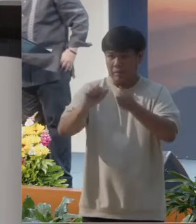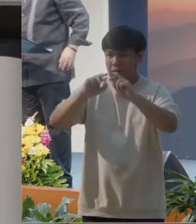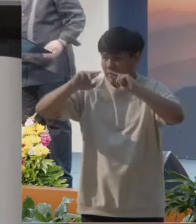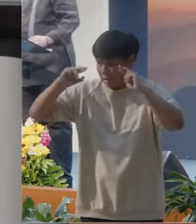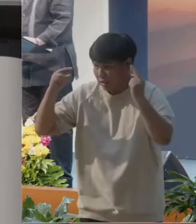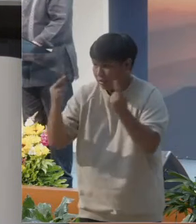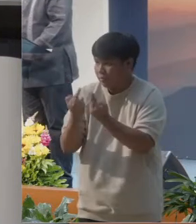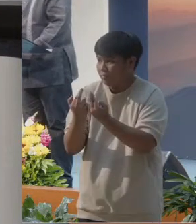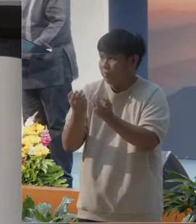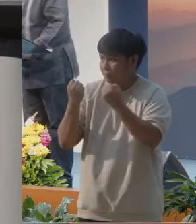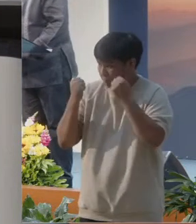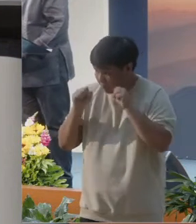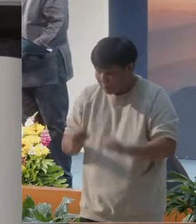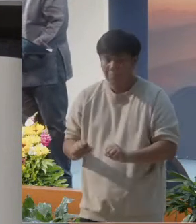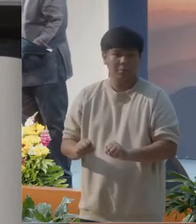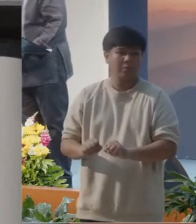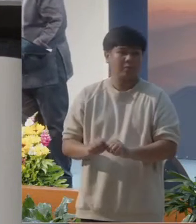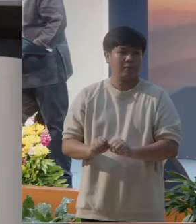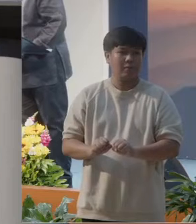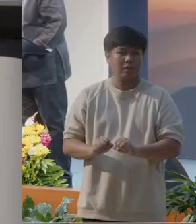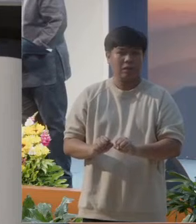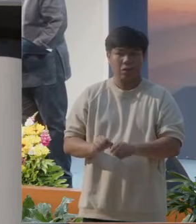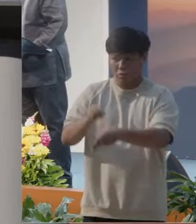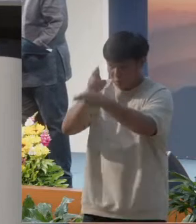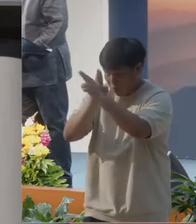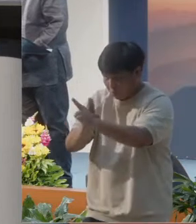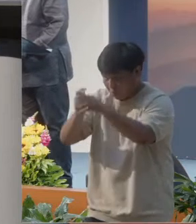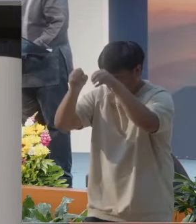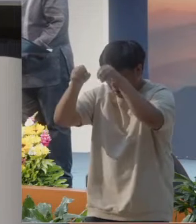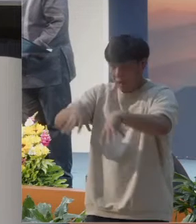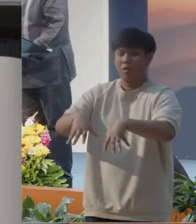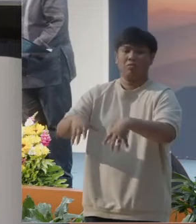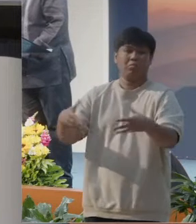relasyon, pagkasira ng dangal,